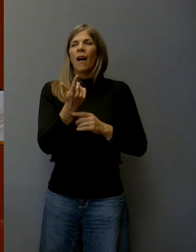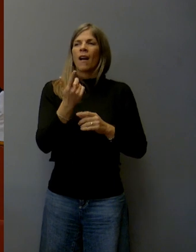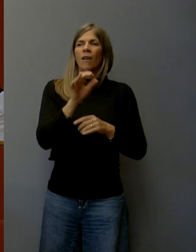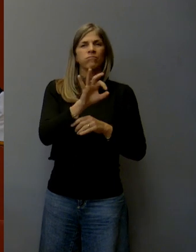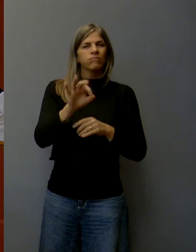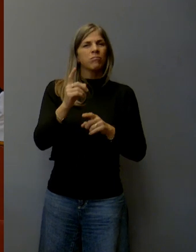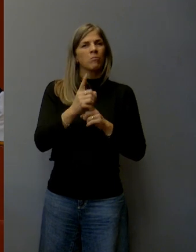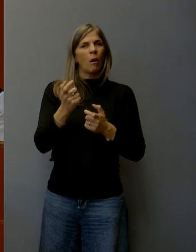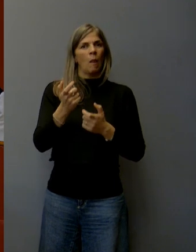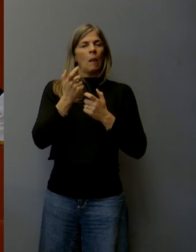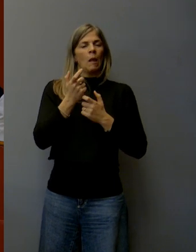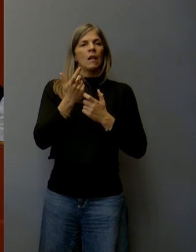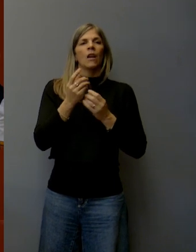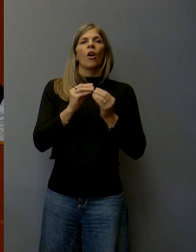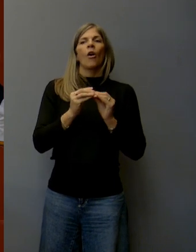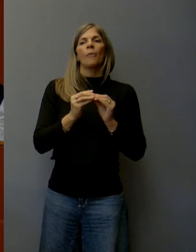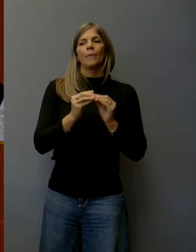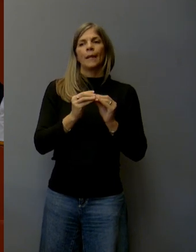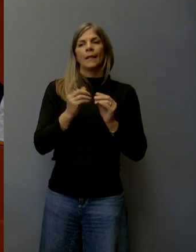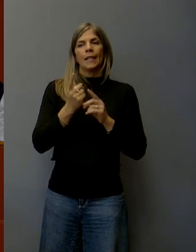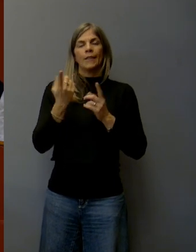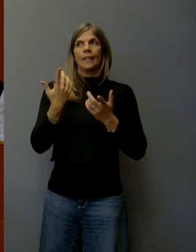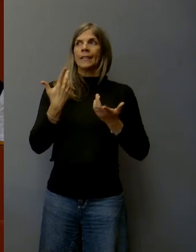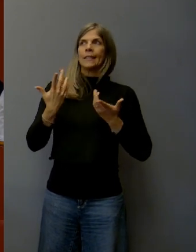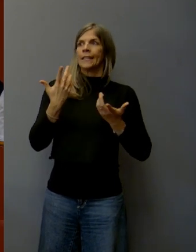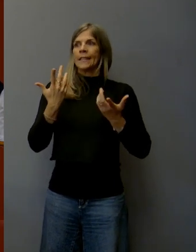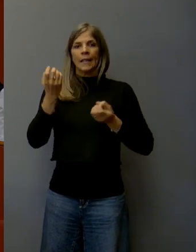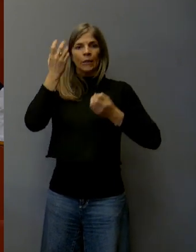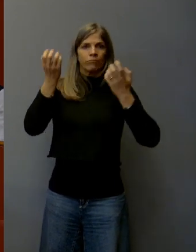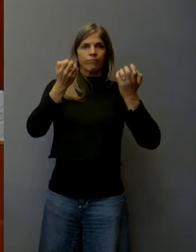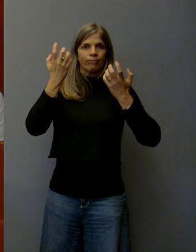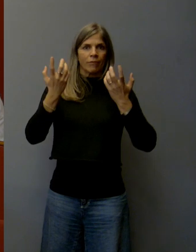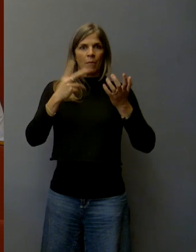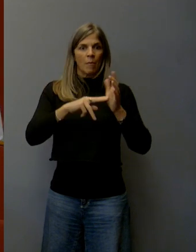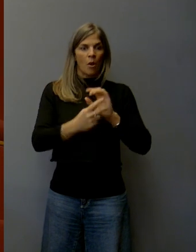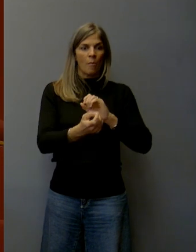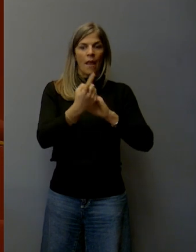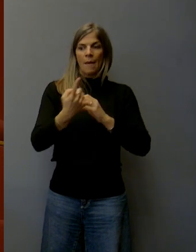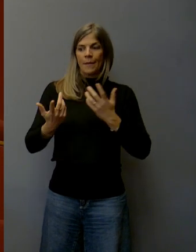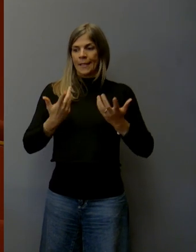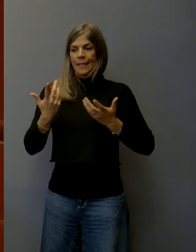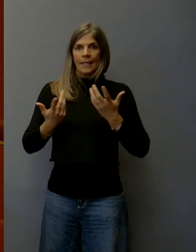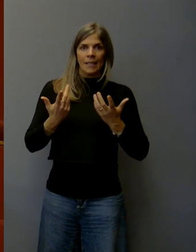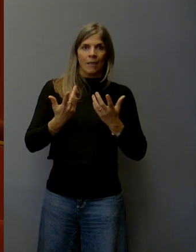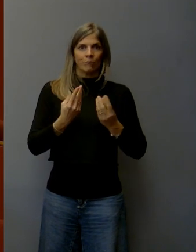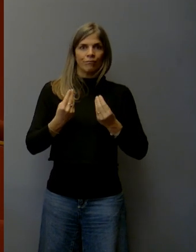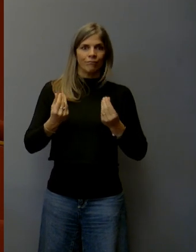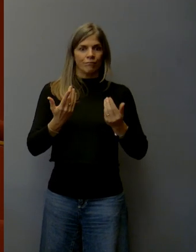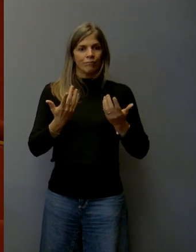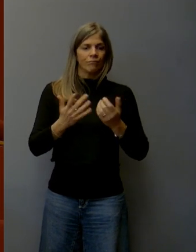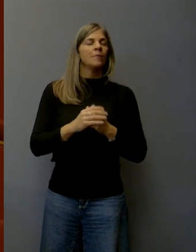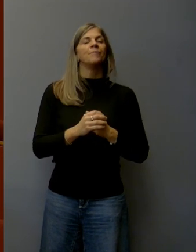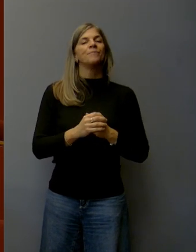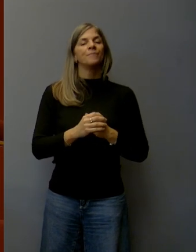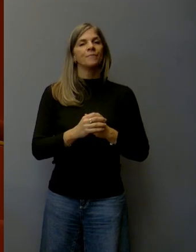fare i conti con la loro inventiva per cercare di risolvere problemi che si presentano nella interlocuzione